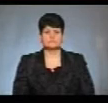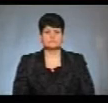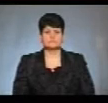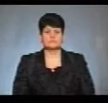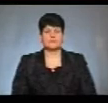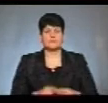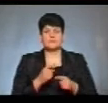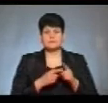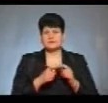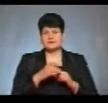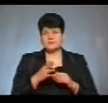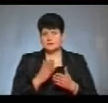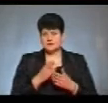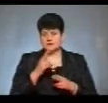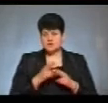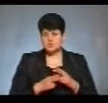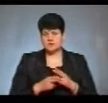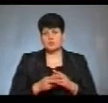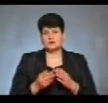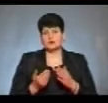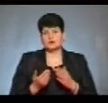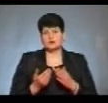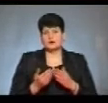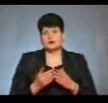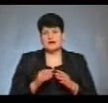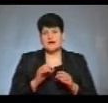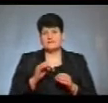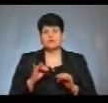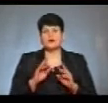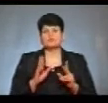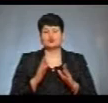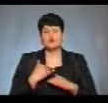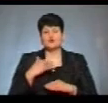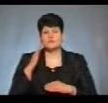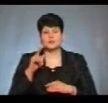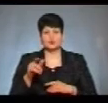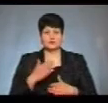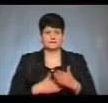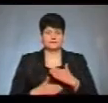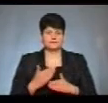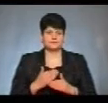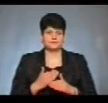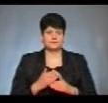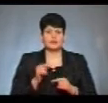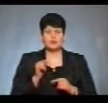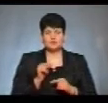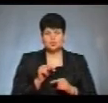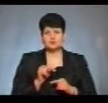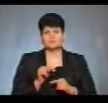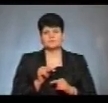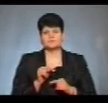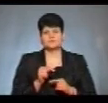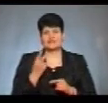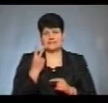Півхвилини маємо до завершення ефіру, тож, пане Ігоре, як голосуватимуть люди з особливими потребами? Ви знаєте, тут визначено фактично